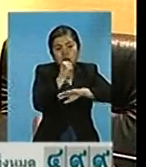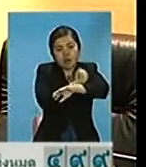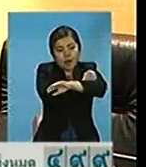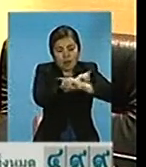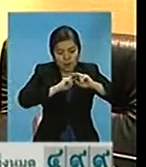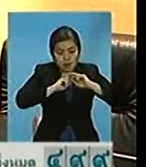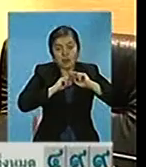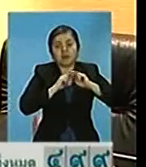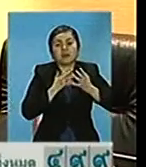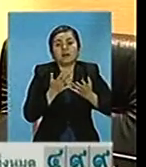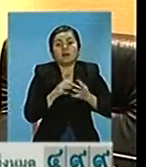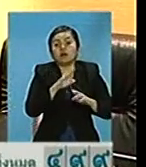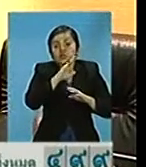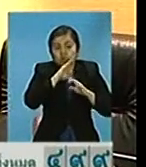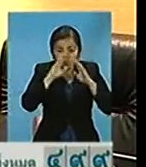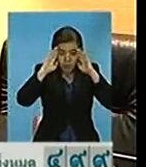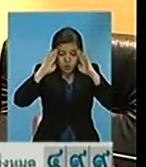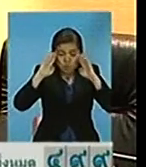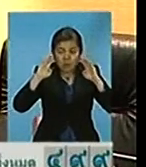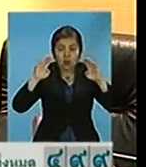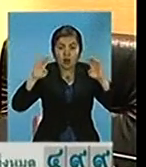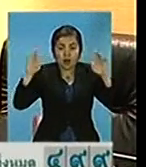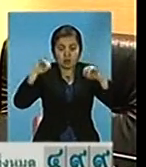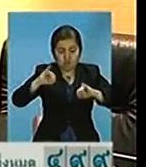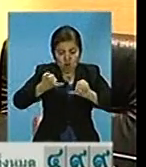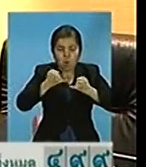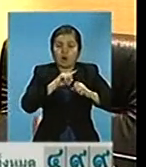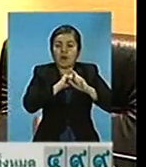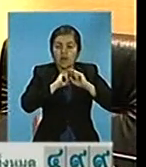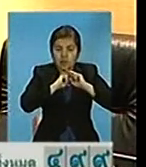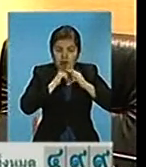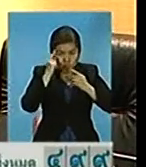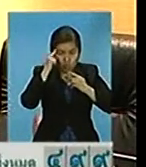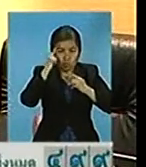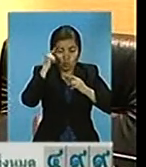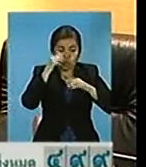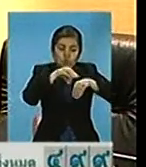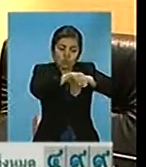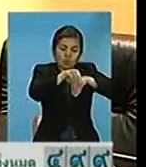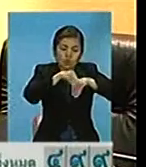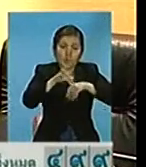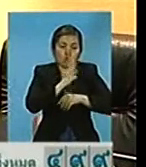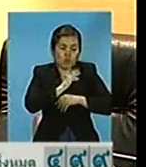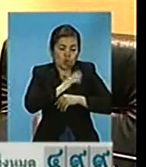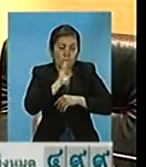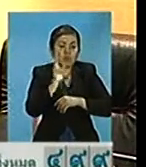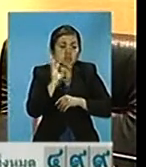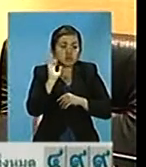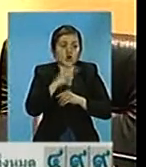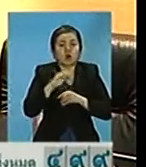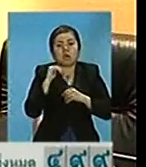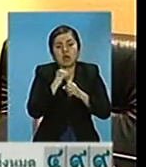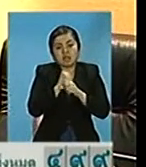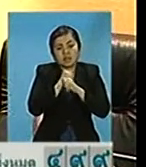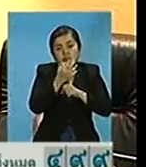แล้วผมอยากจะเรียนว่าในฐานะที่มีประสบการณ์ตรงในการเป็นเจ้าของสวนยางท่านไม่ต้องไปกลัวว่าแรงงานชาวสวนยางจะตกง